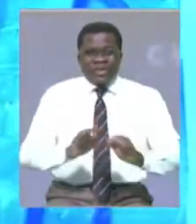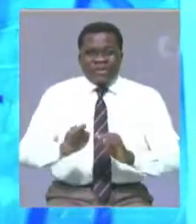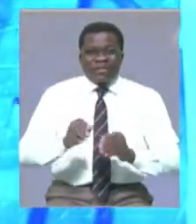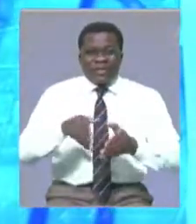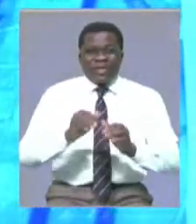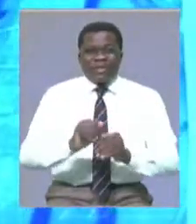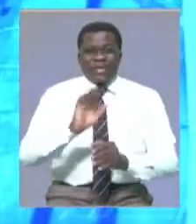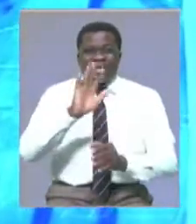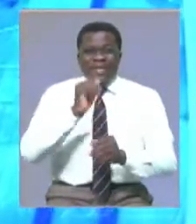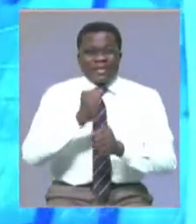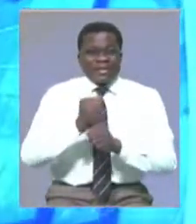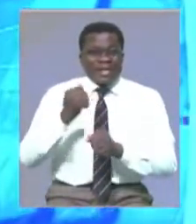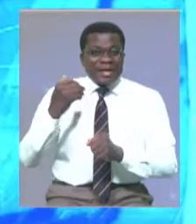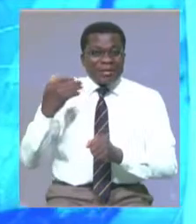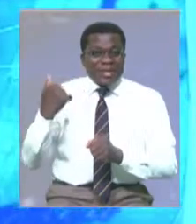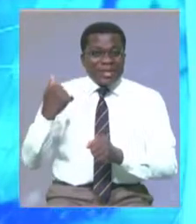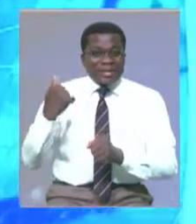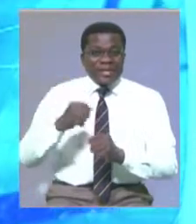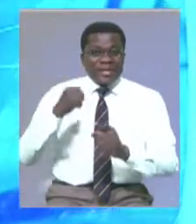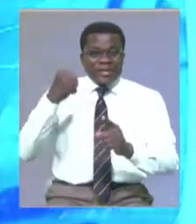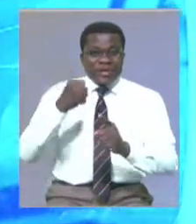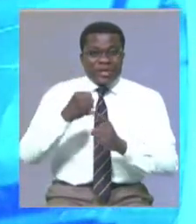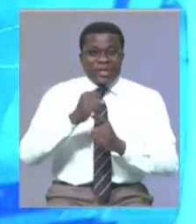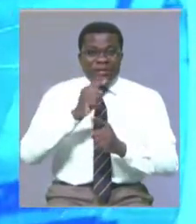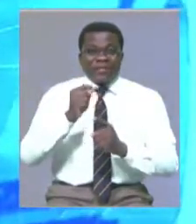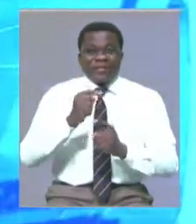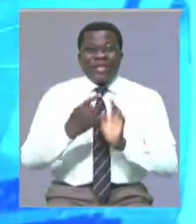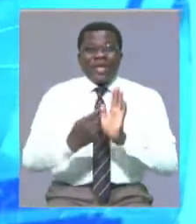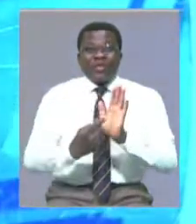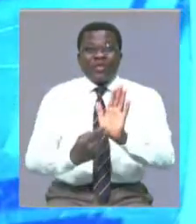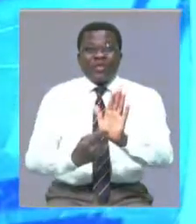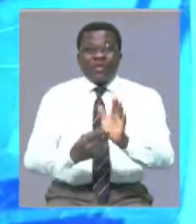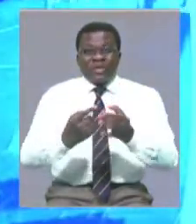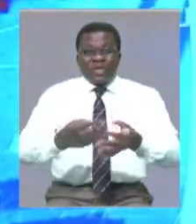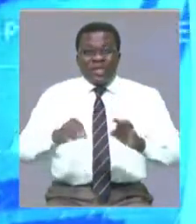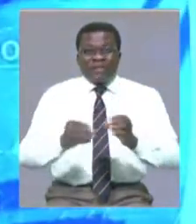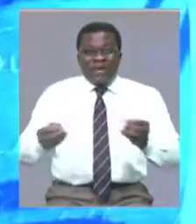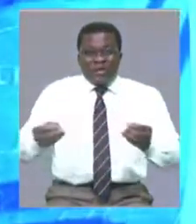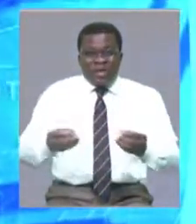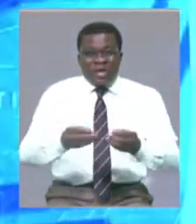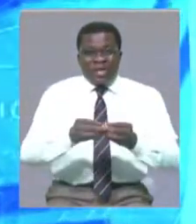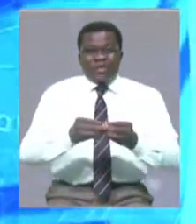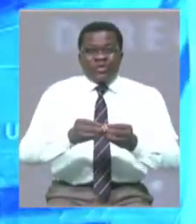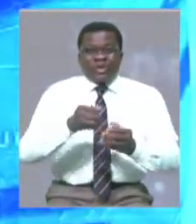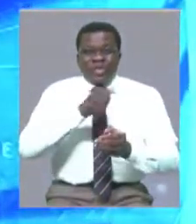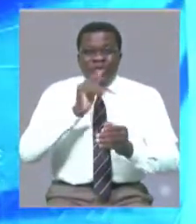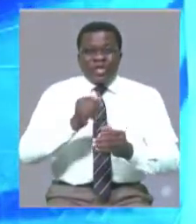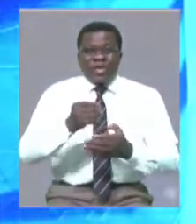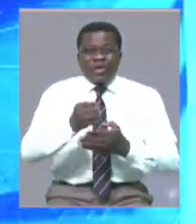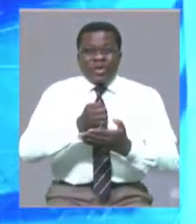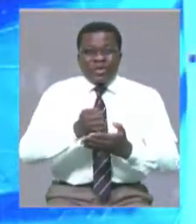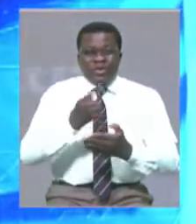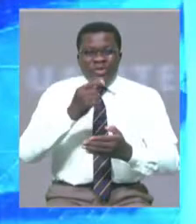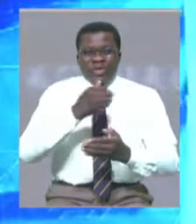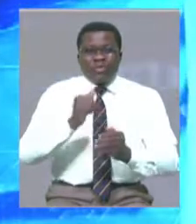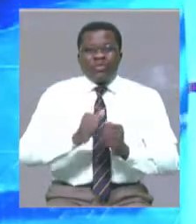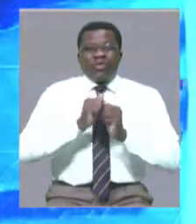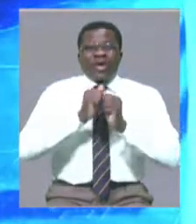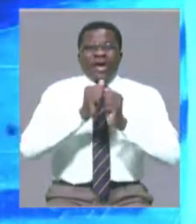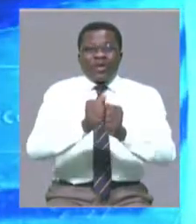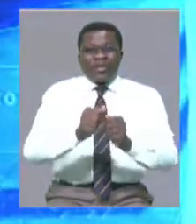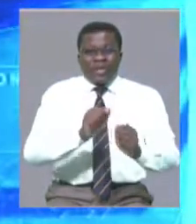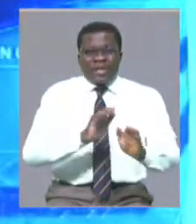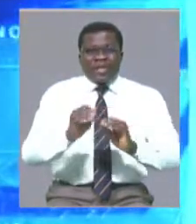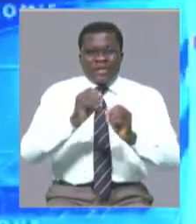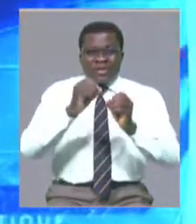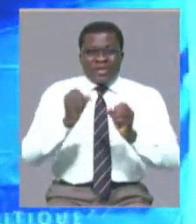cours des 5 dernières années. Son défi est de montrer la valeur ajoutée de l'agroécologie pour mieux accompagner les acteurs